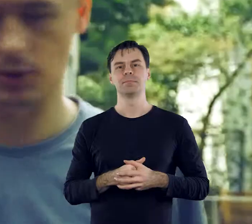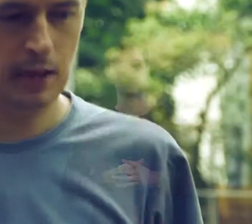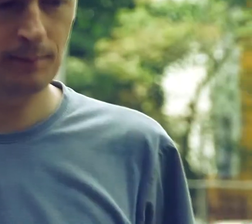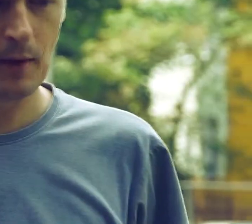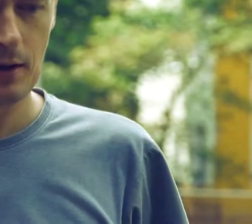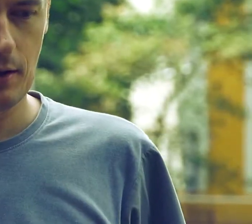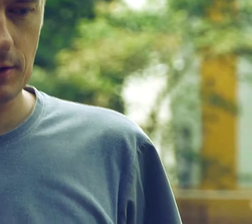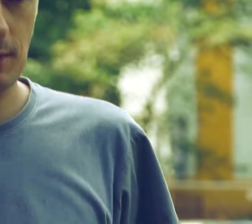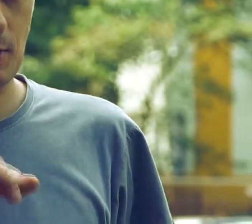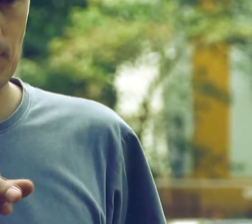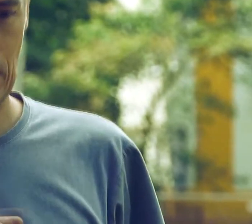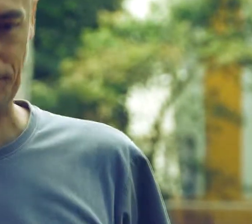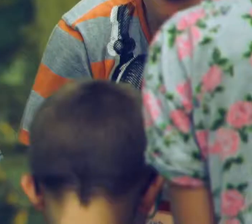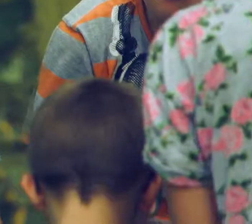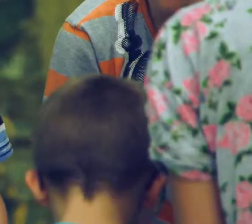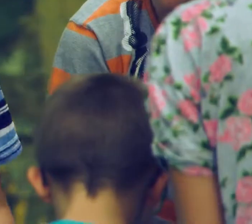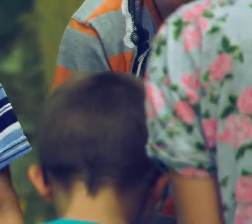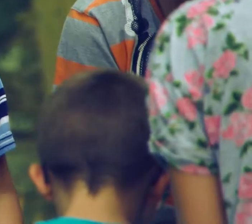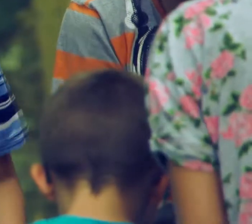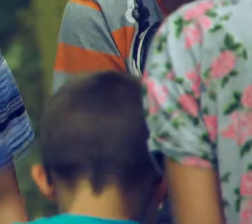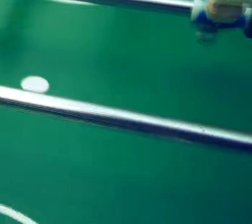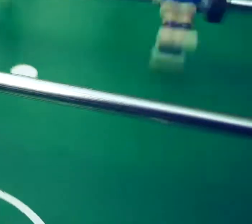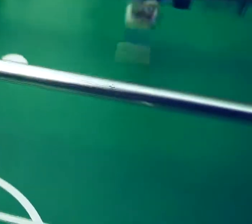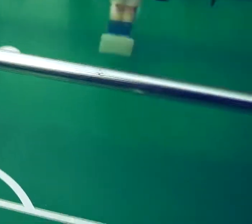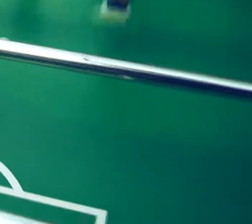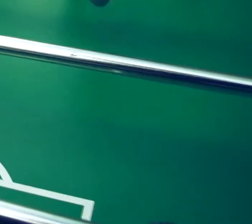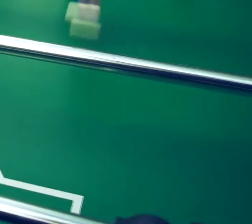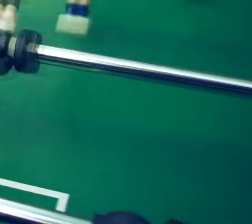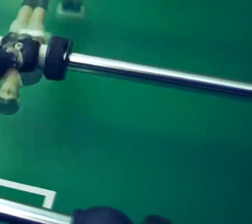co zostało wcześniej przygotowane.